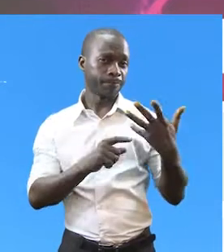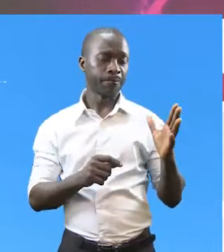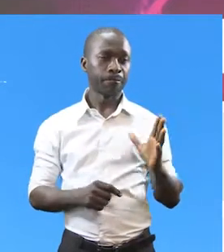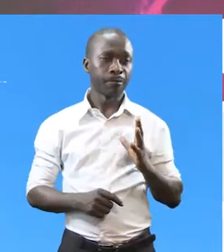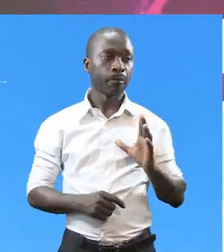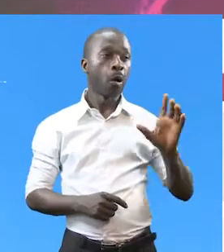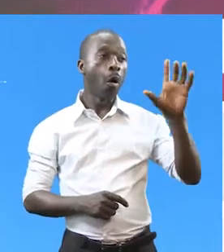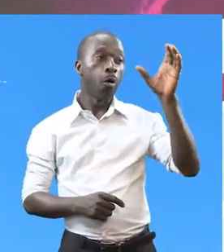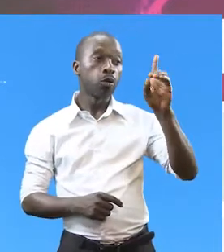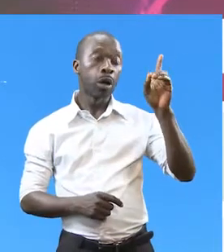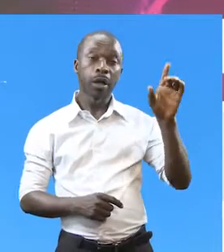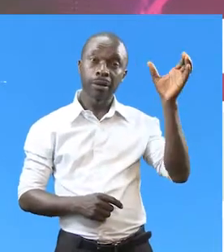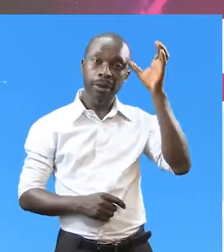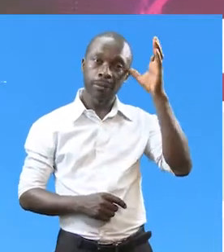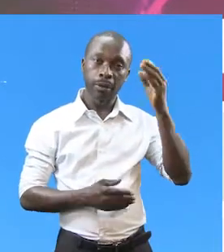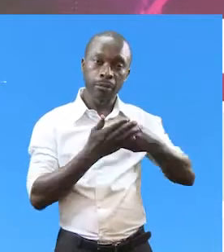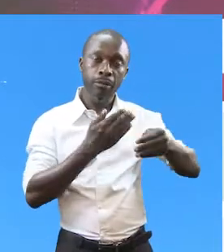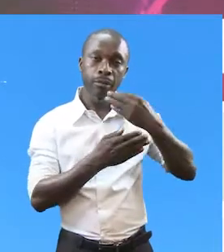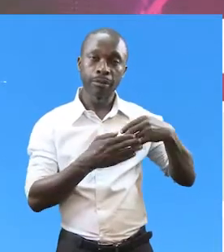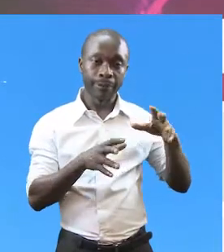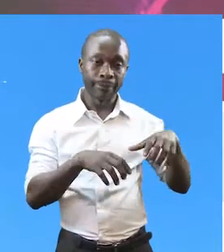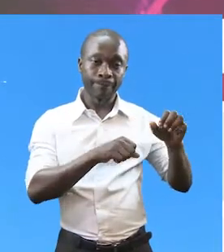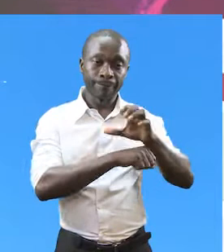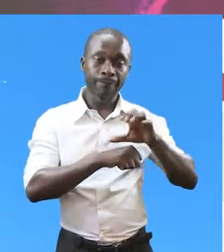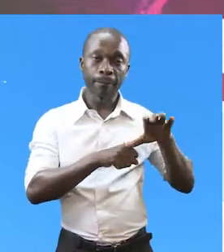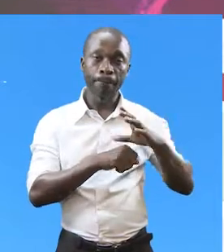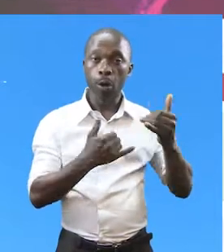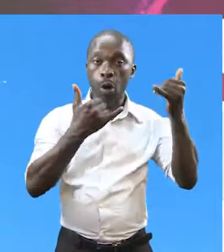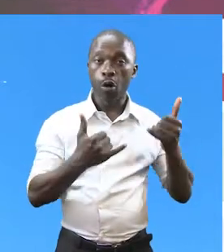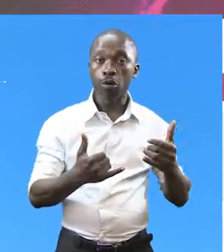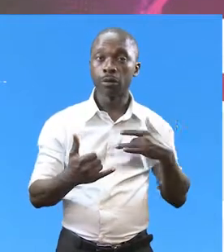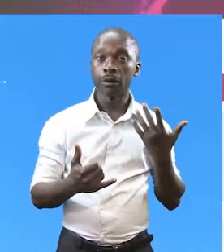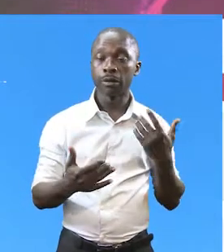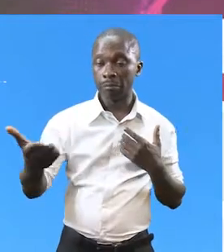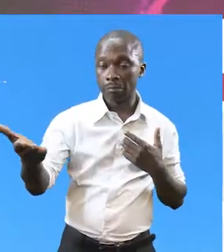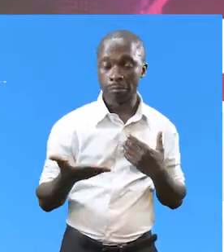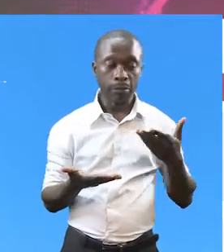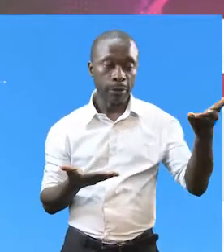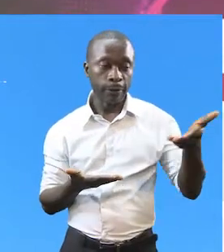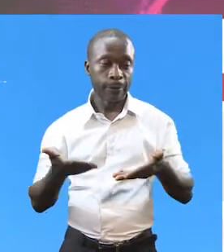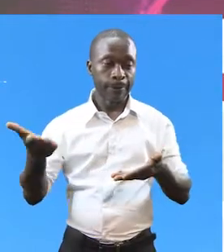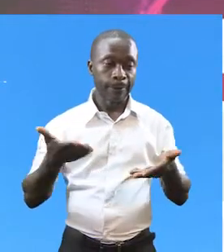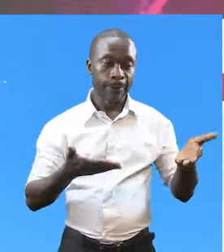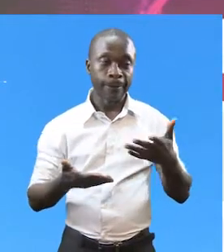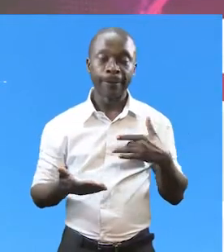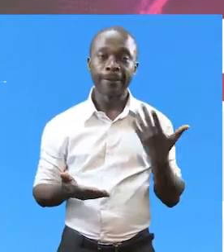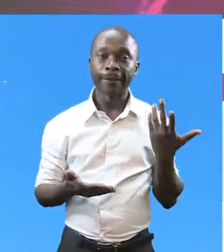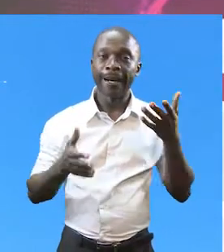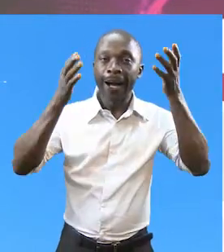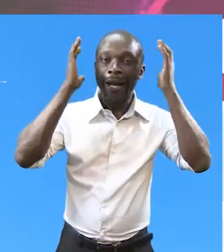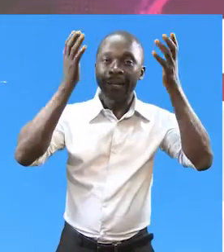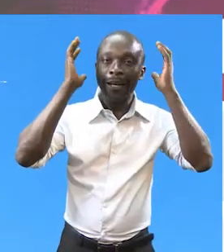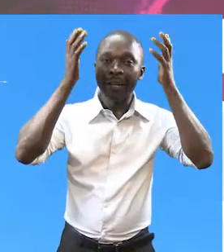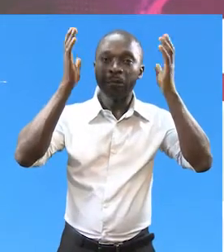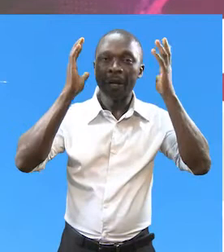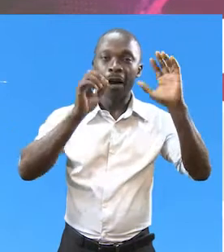du Cameroun a accueilli ce jour les passionnés de la petite reine dans le cadre de la 20e